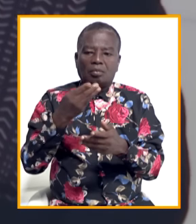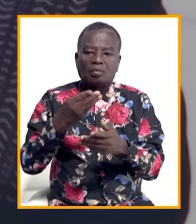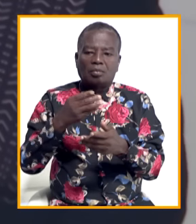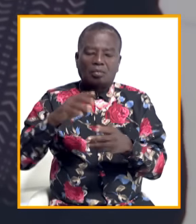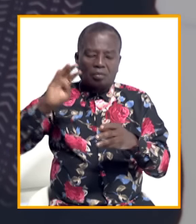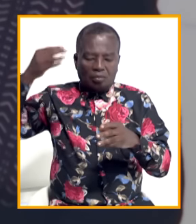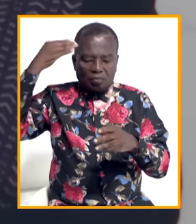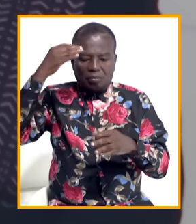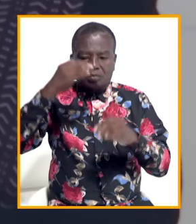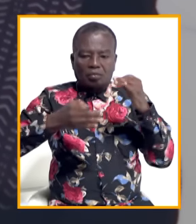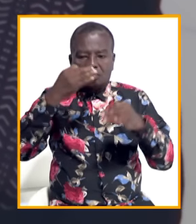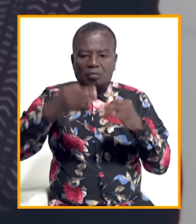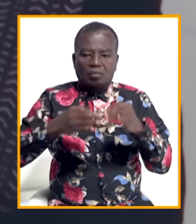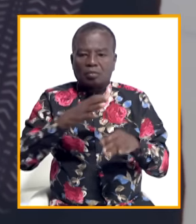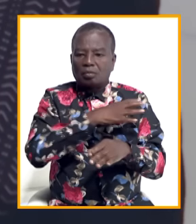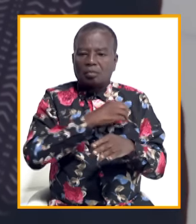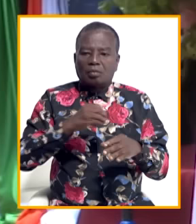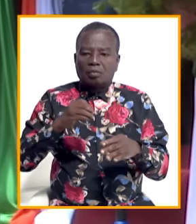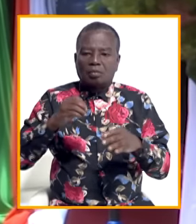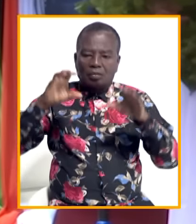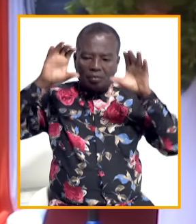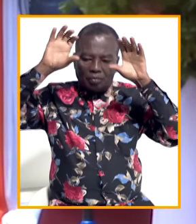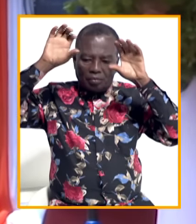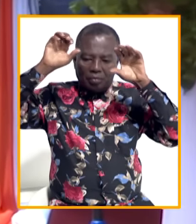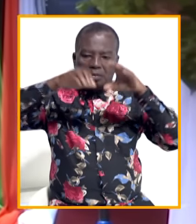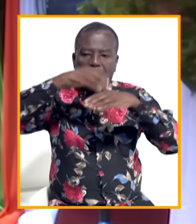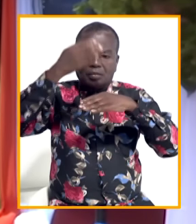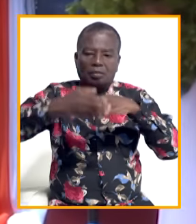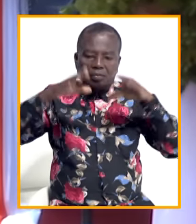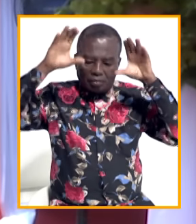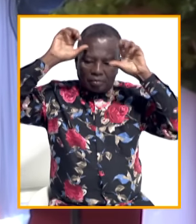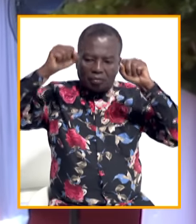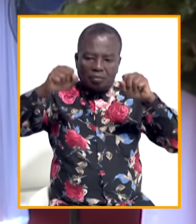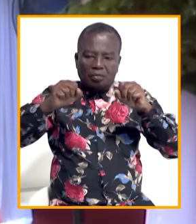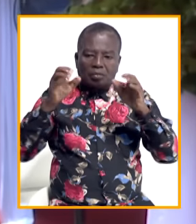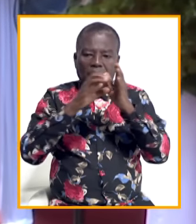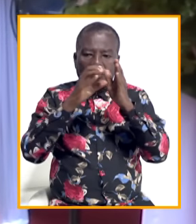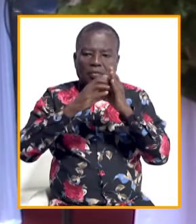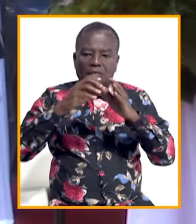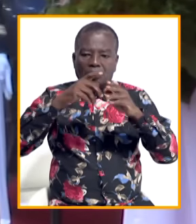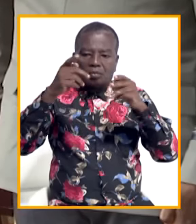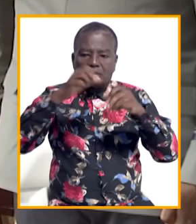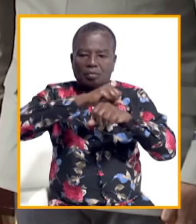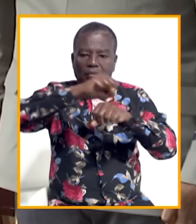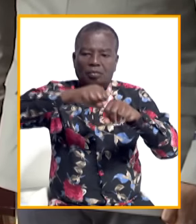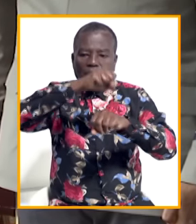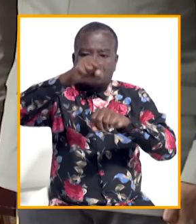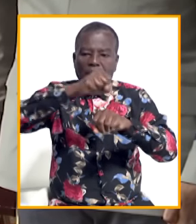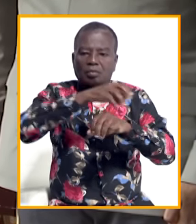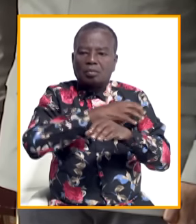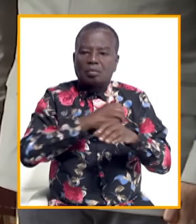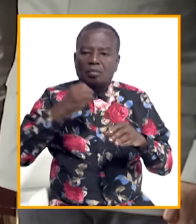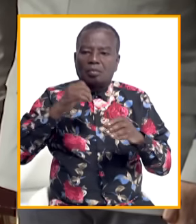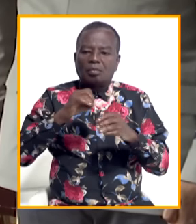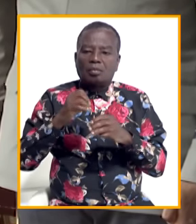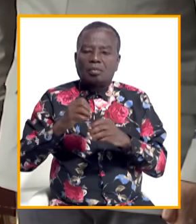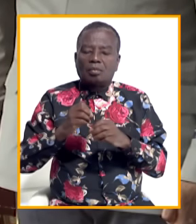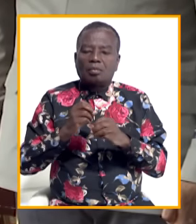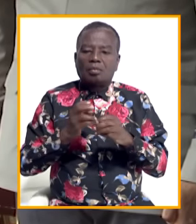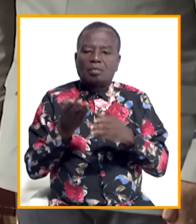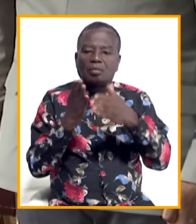Justice, puis celle de président de la Cour suprême et celle de président du Conseil constitutionnel. Décédé le